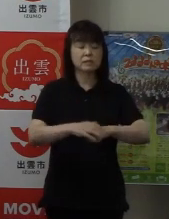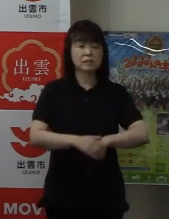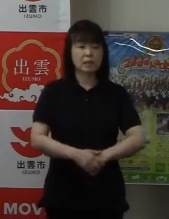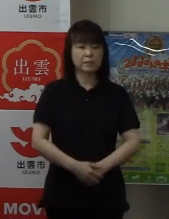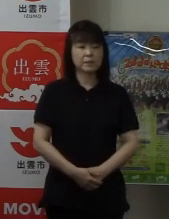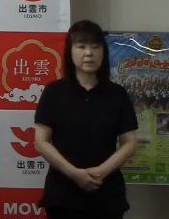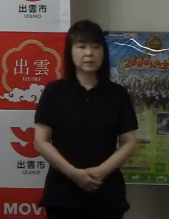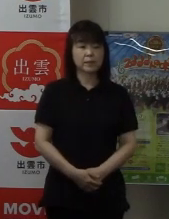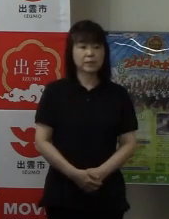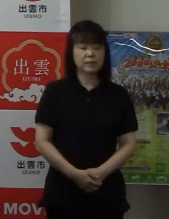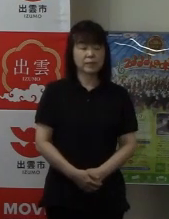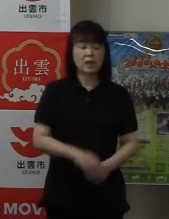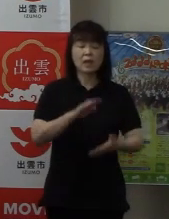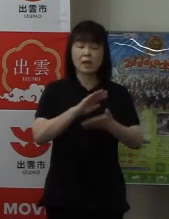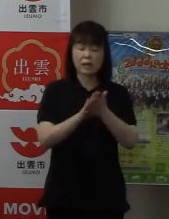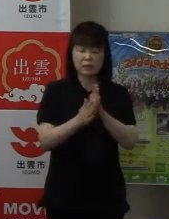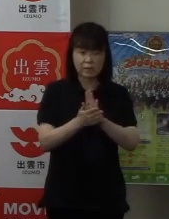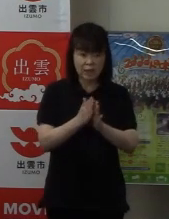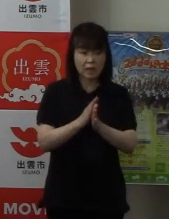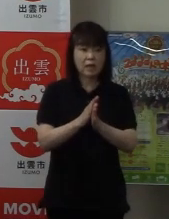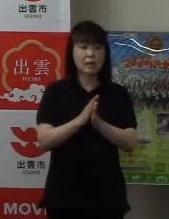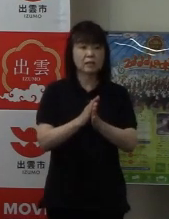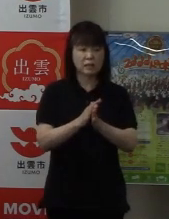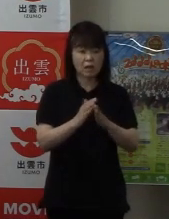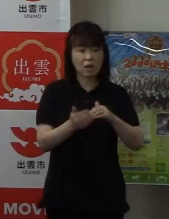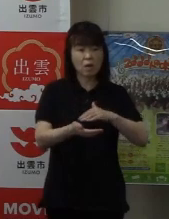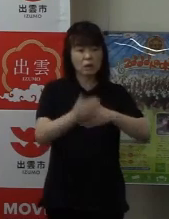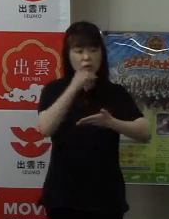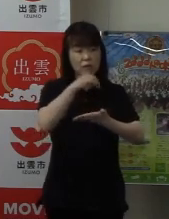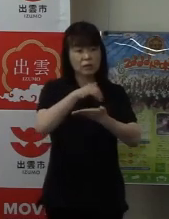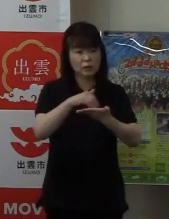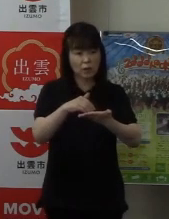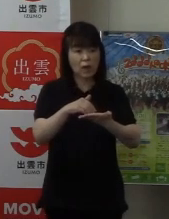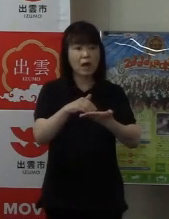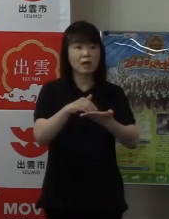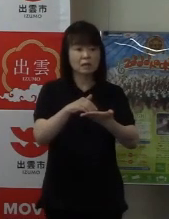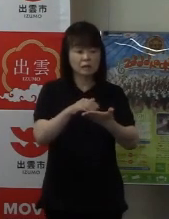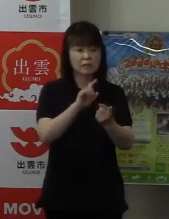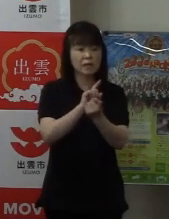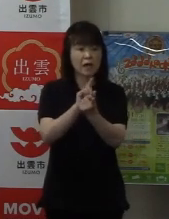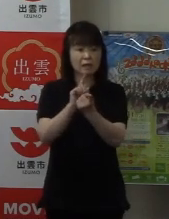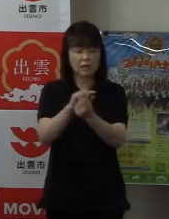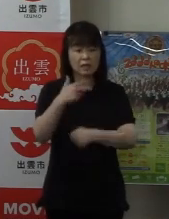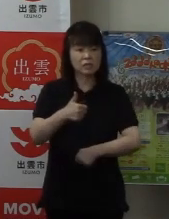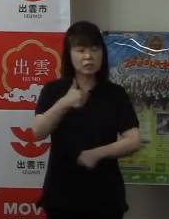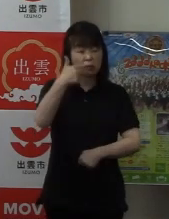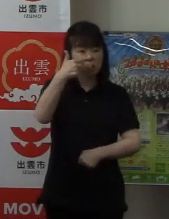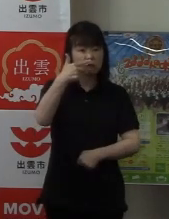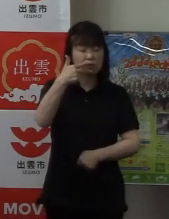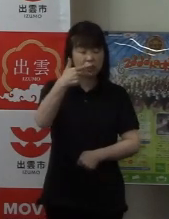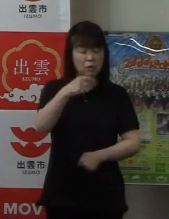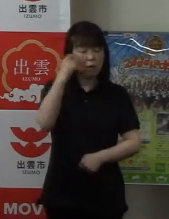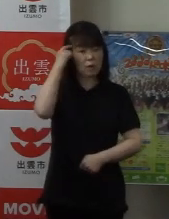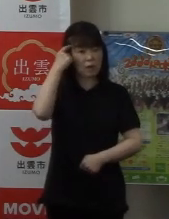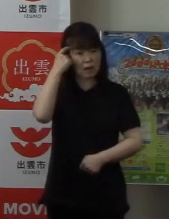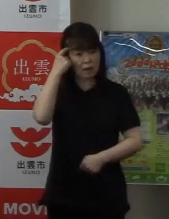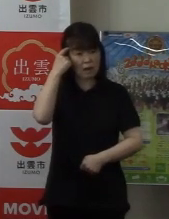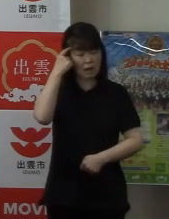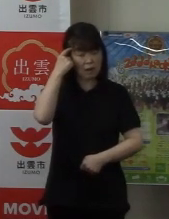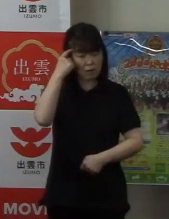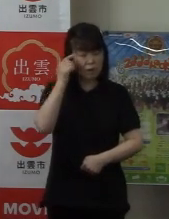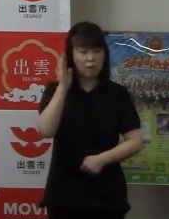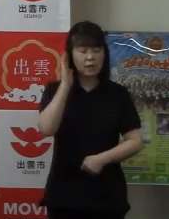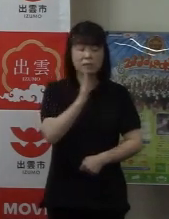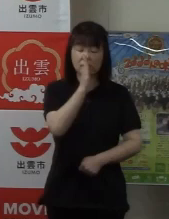が、改めてこの補正予算についてのですね、市場としての思いというのをちょっとお話いただきたいと思うんです